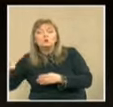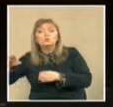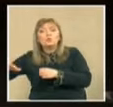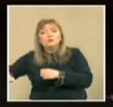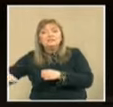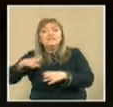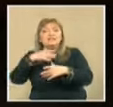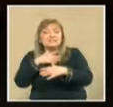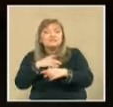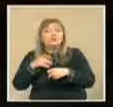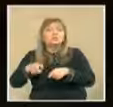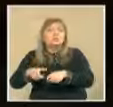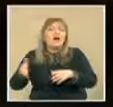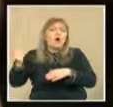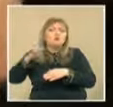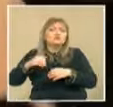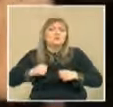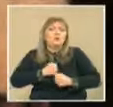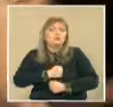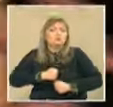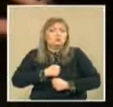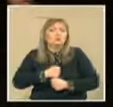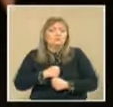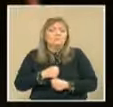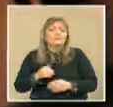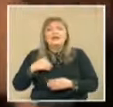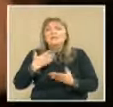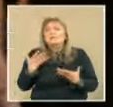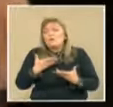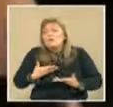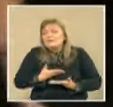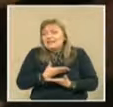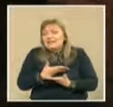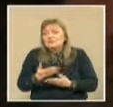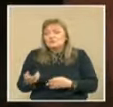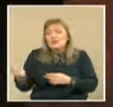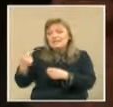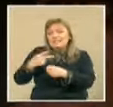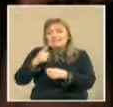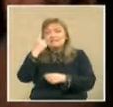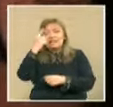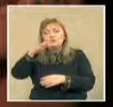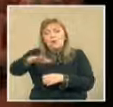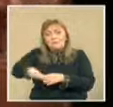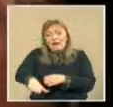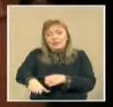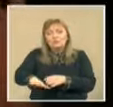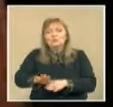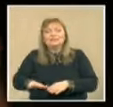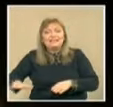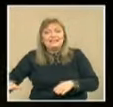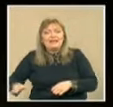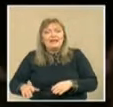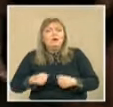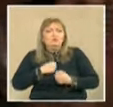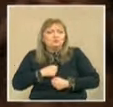по-трудно. Толкова са сладки. Излиза едно малко същество, което едва се покатерва на пейката на пианото. Краката му